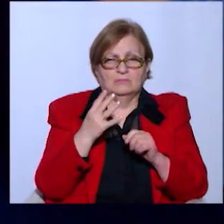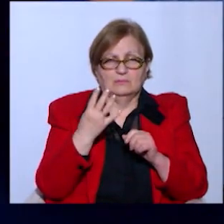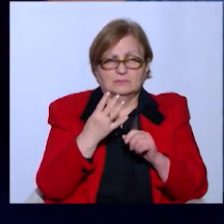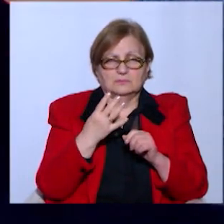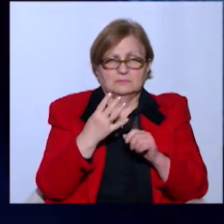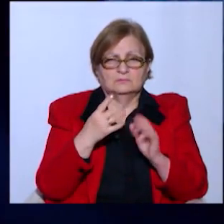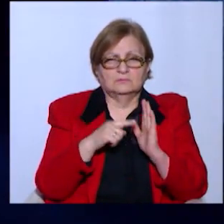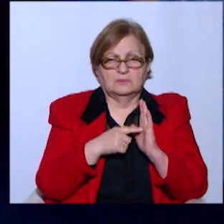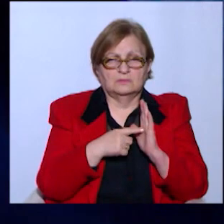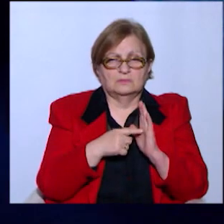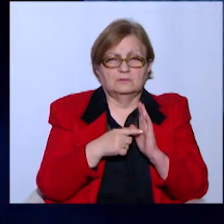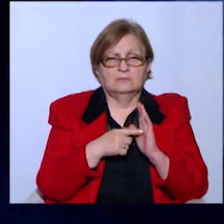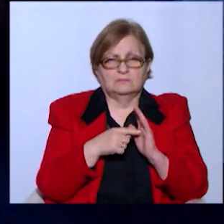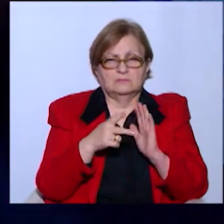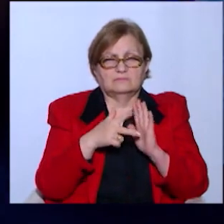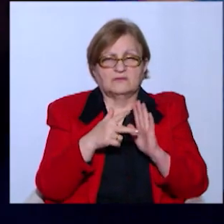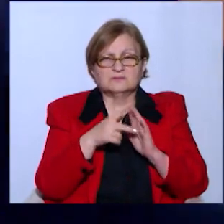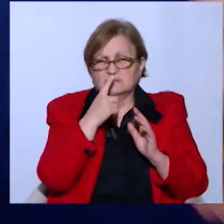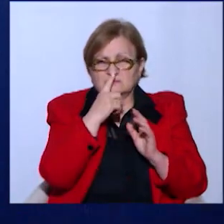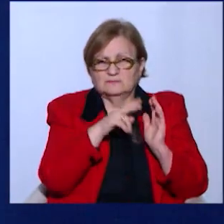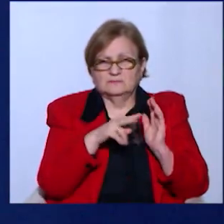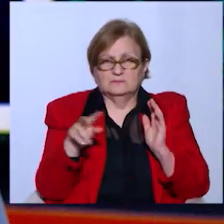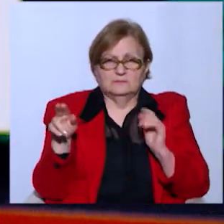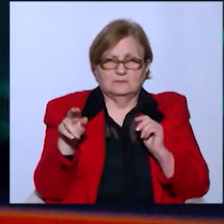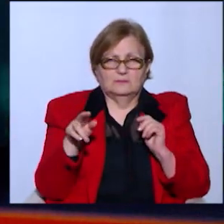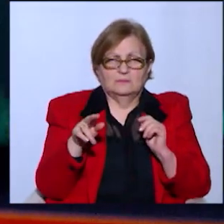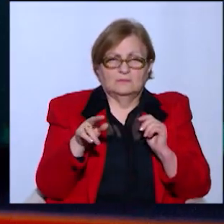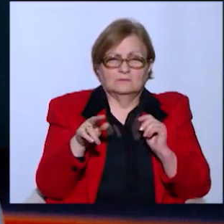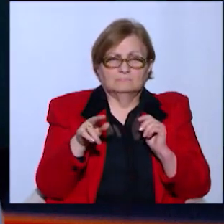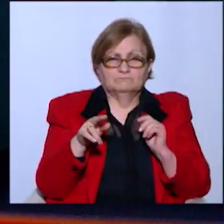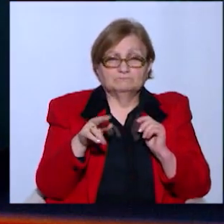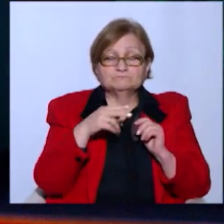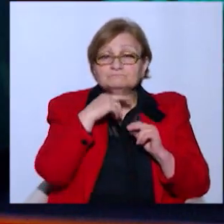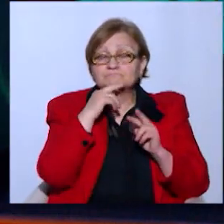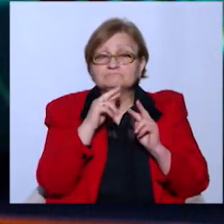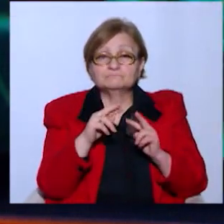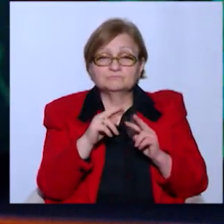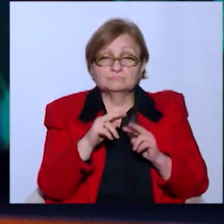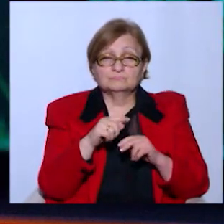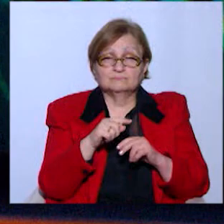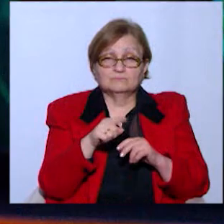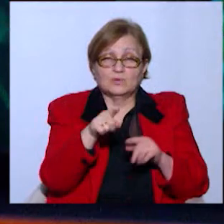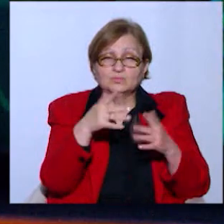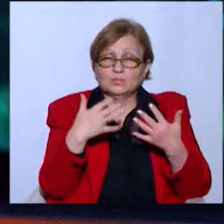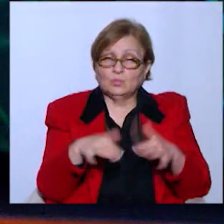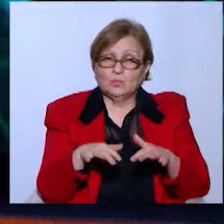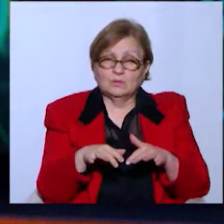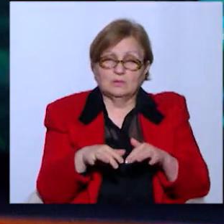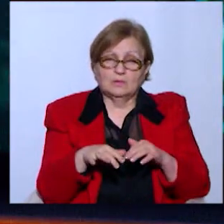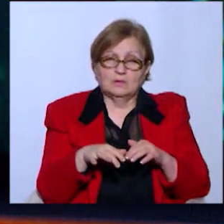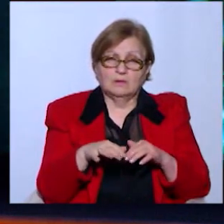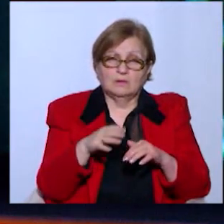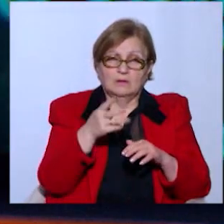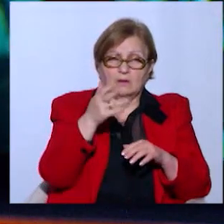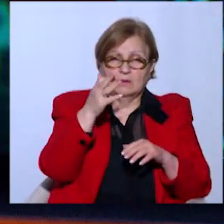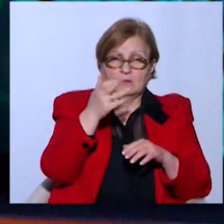B4 გამრავლებული ქუხარისხა დროაზე. Და თუ დაუკვირდებით, ეს უკვე